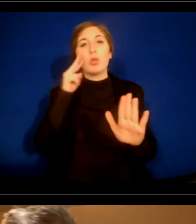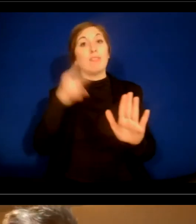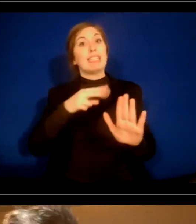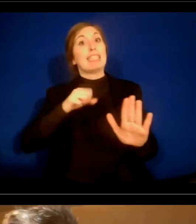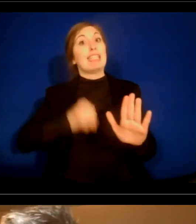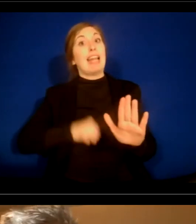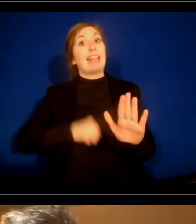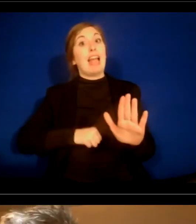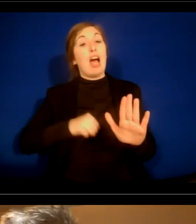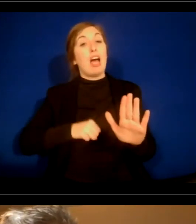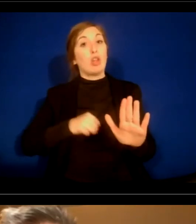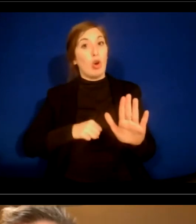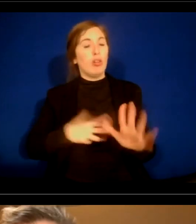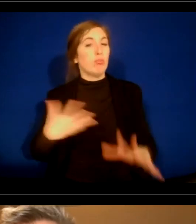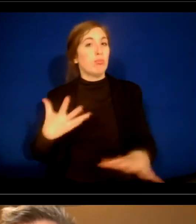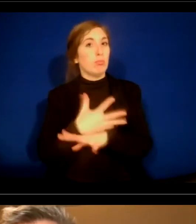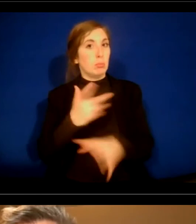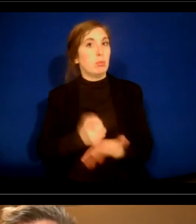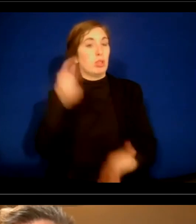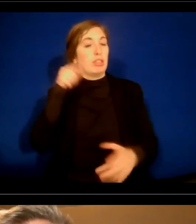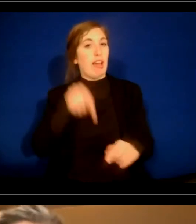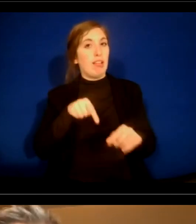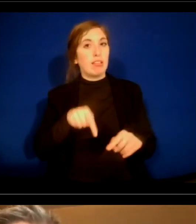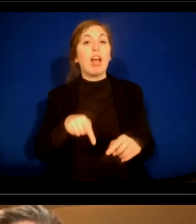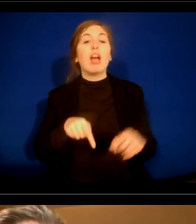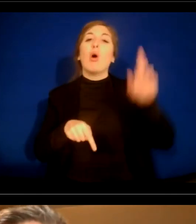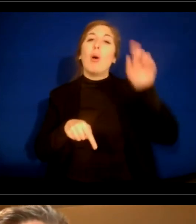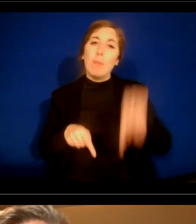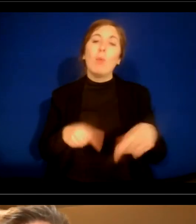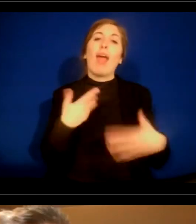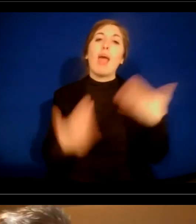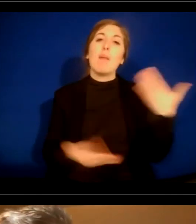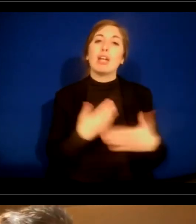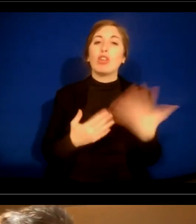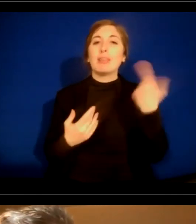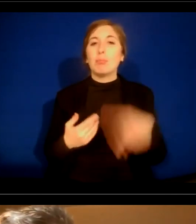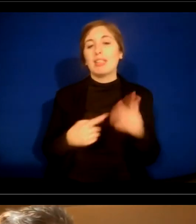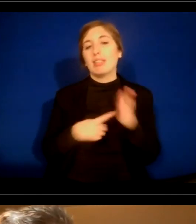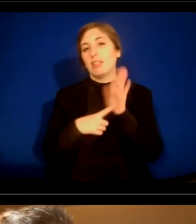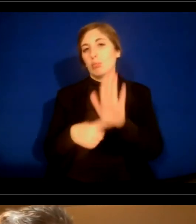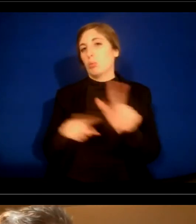Ciao, buonanotte. Arrivederci. Ciao. Buonanotte. Grazie ancora.